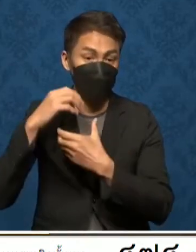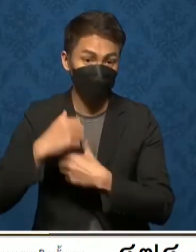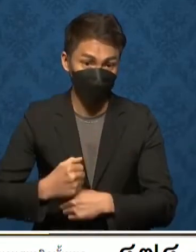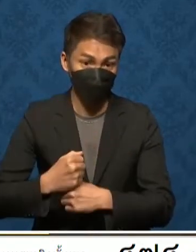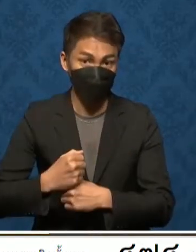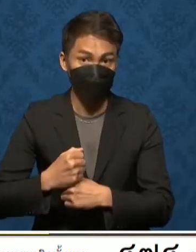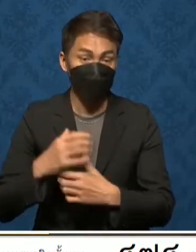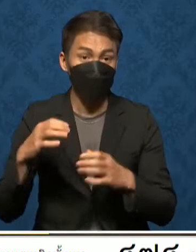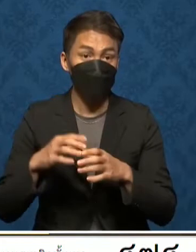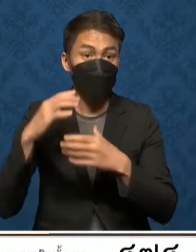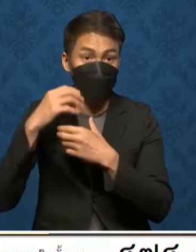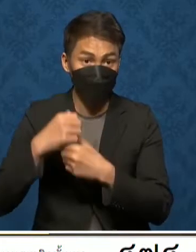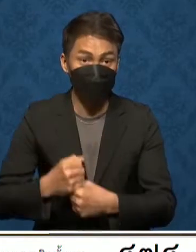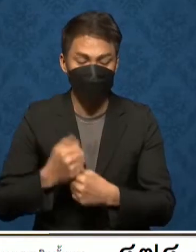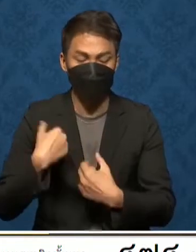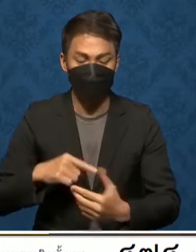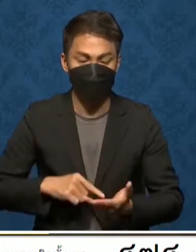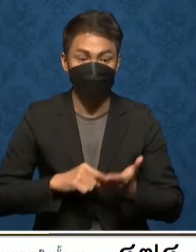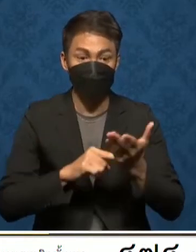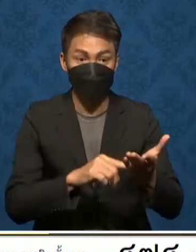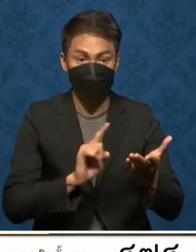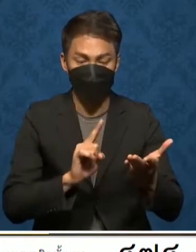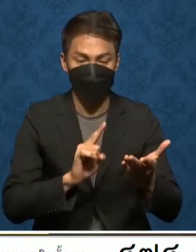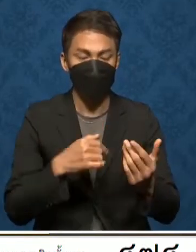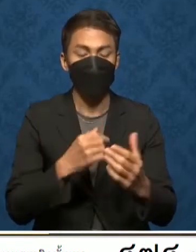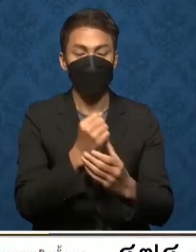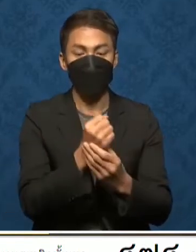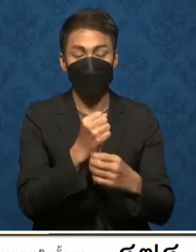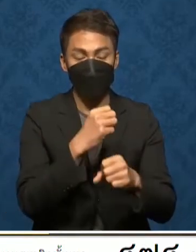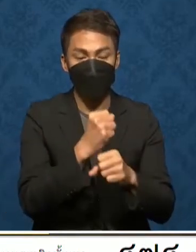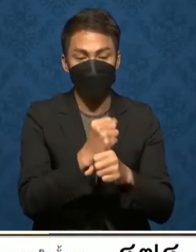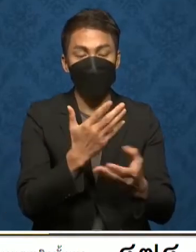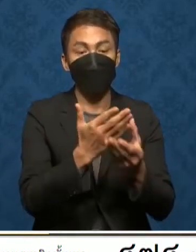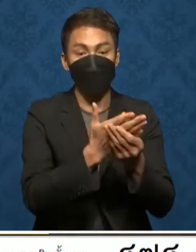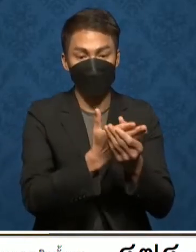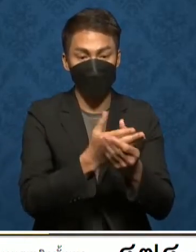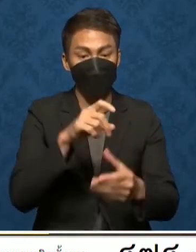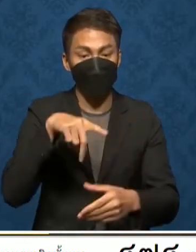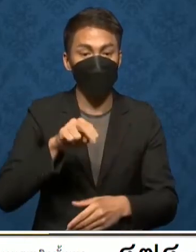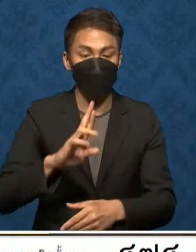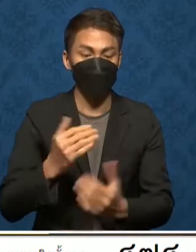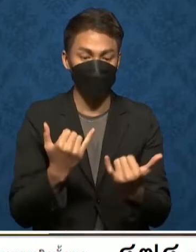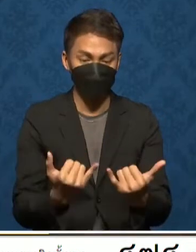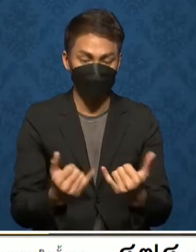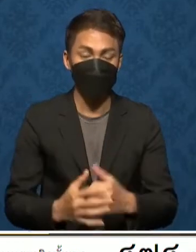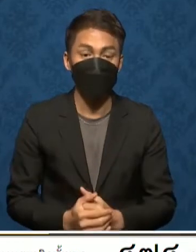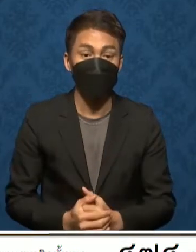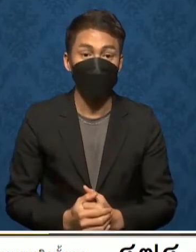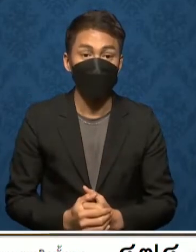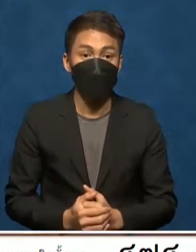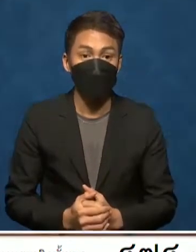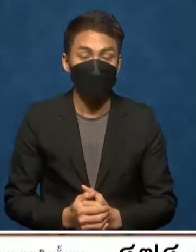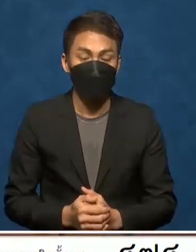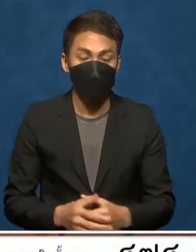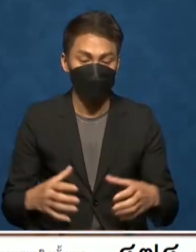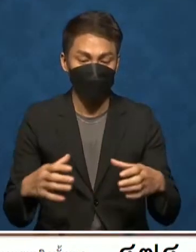ได้เสนอร่างพรบ.ฉบับนี้ด้วยเช่นเดียวกันจุดเด่นของร่างพรบ.ฉบับของพรรคประชาธิปัตย์นั้นผมข